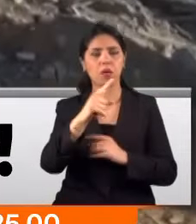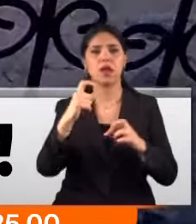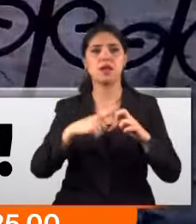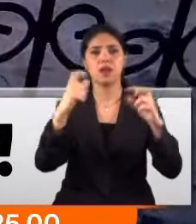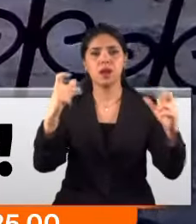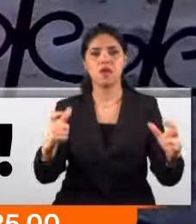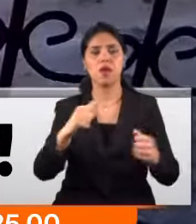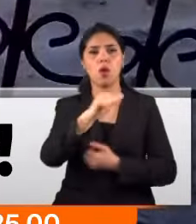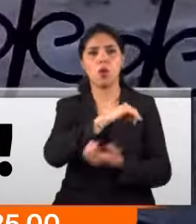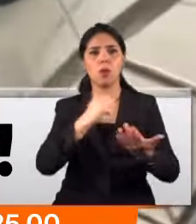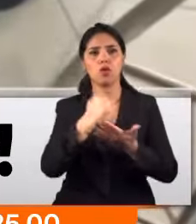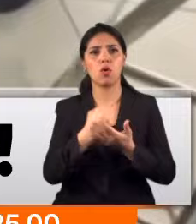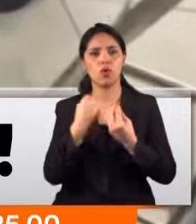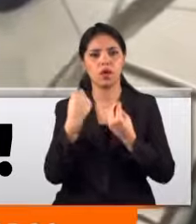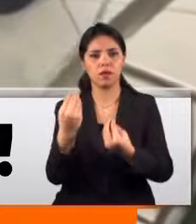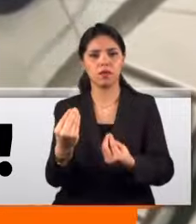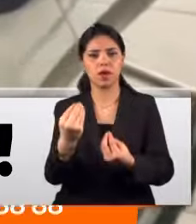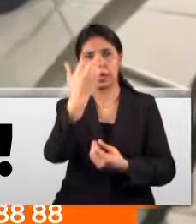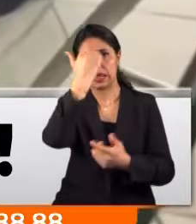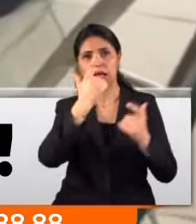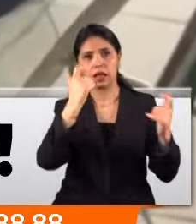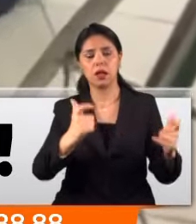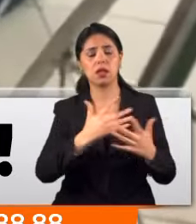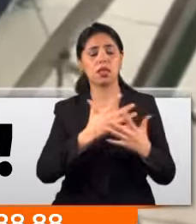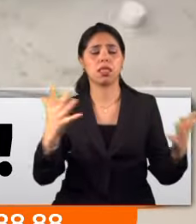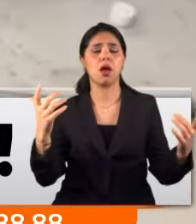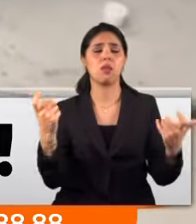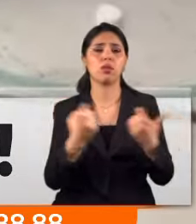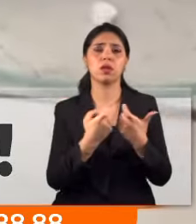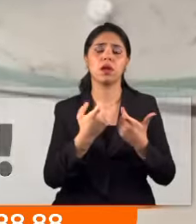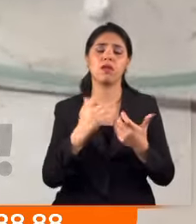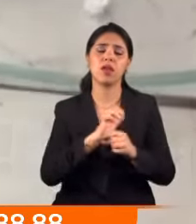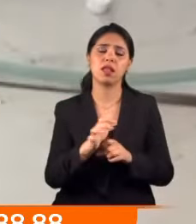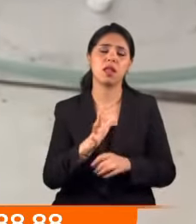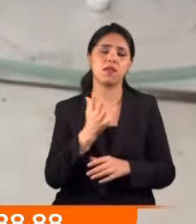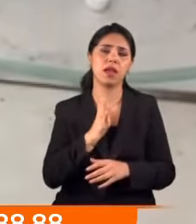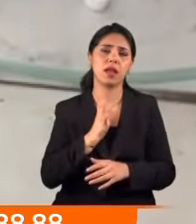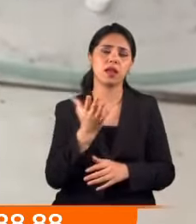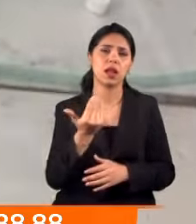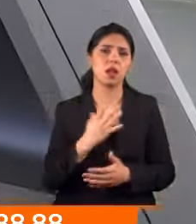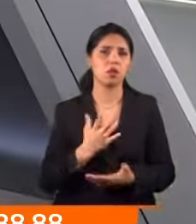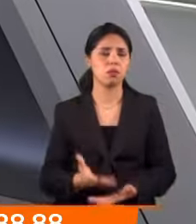verdi. Yani Gazze'de çok daha büyük bir katliam kapıda.